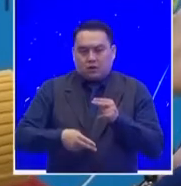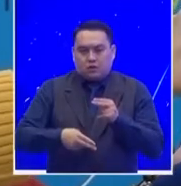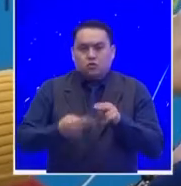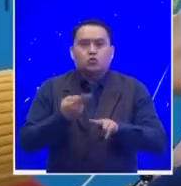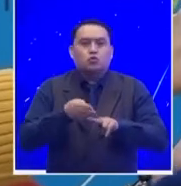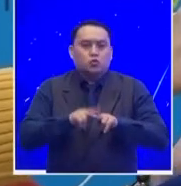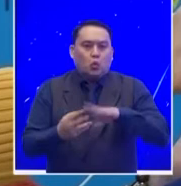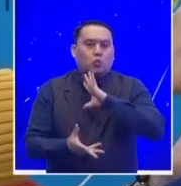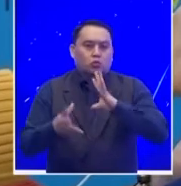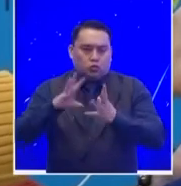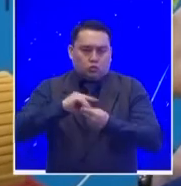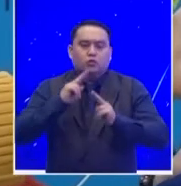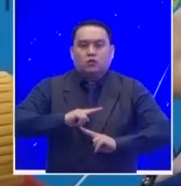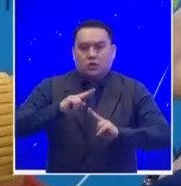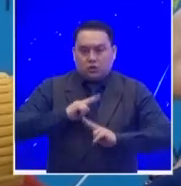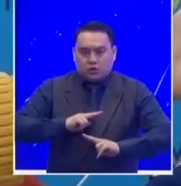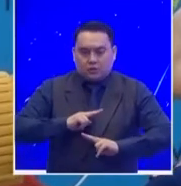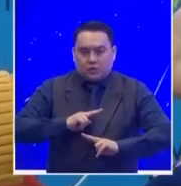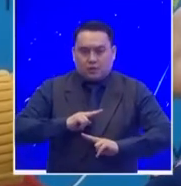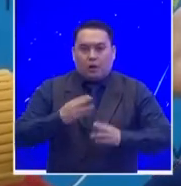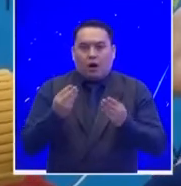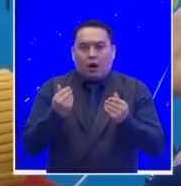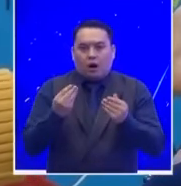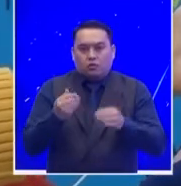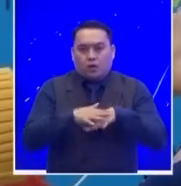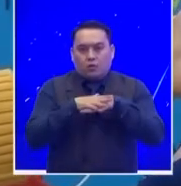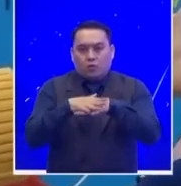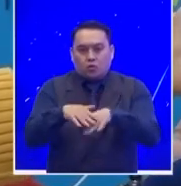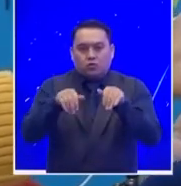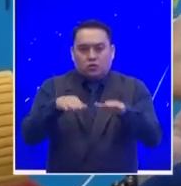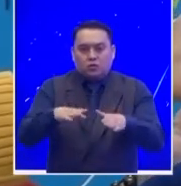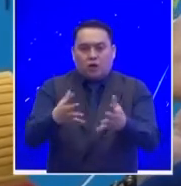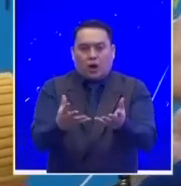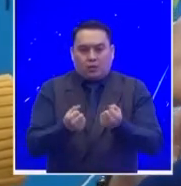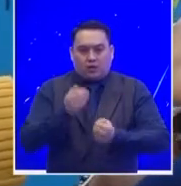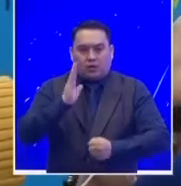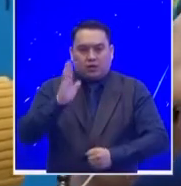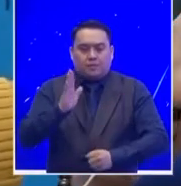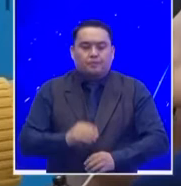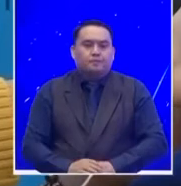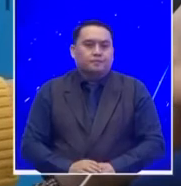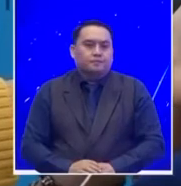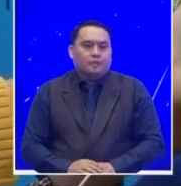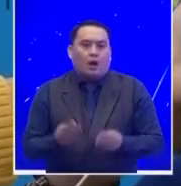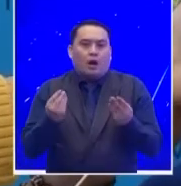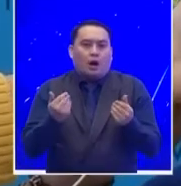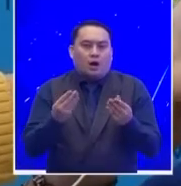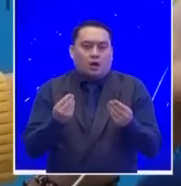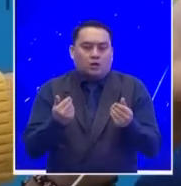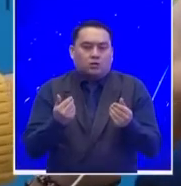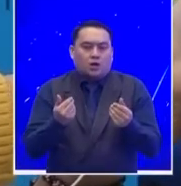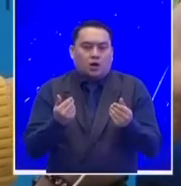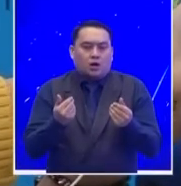Сол жұмыстың нәтижесі бойынша ақша бөлу шешімдер қабылданатын болады. Ақша бөлінетін